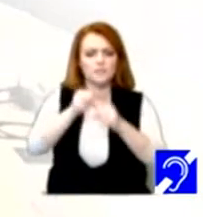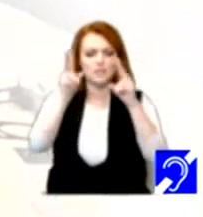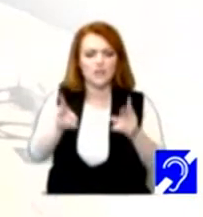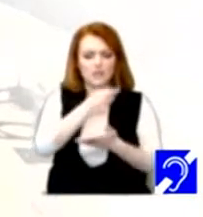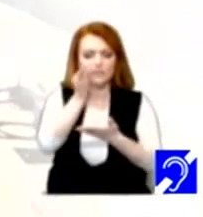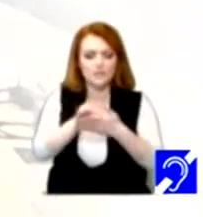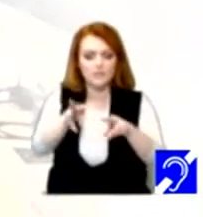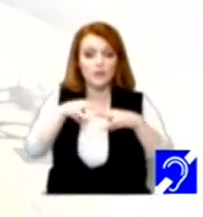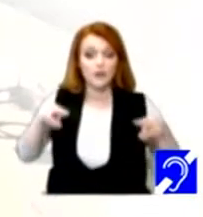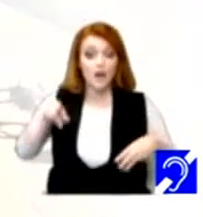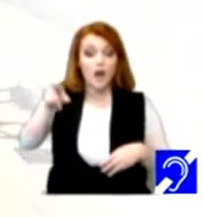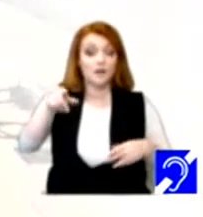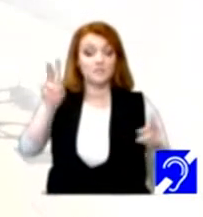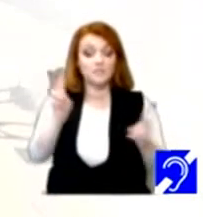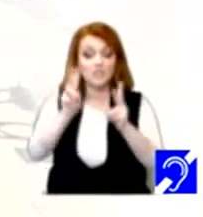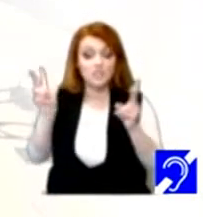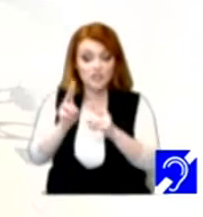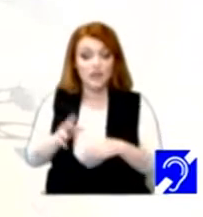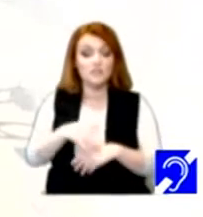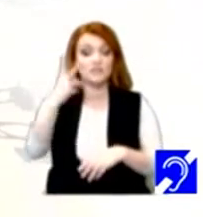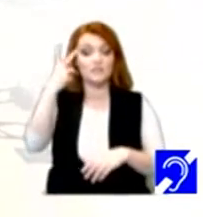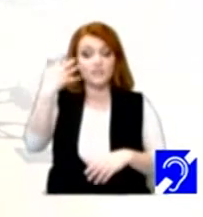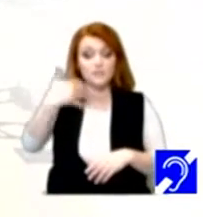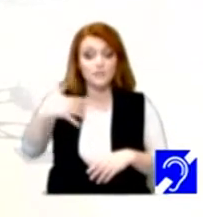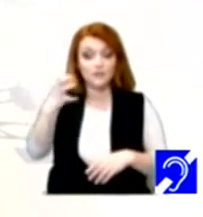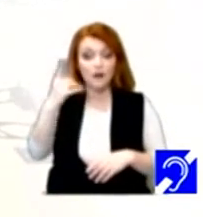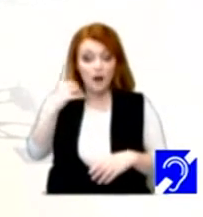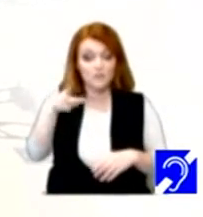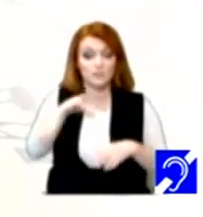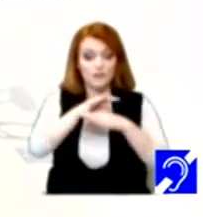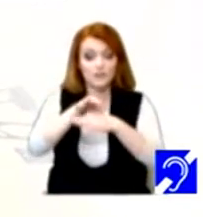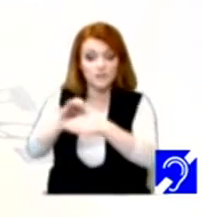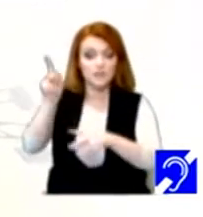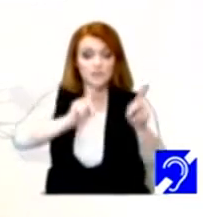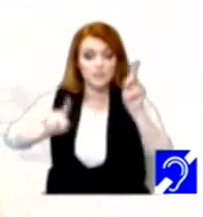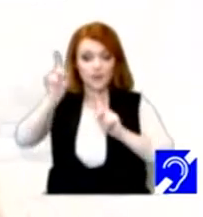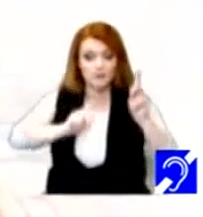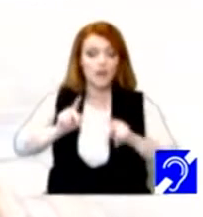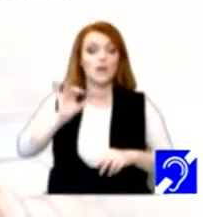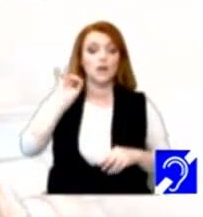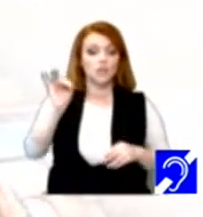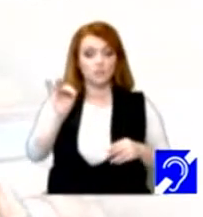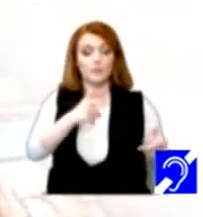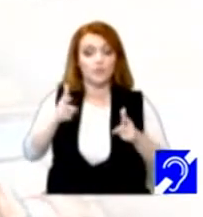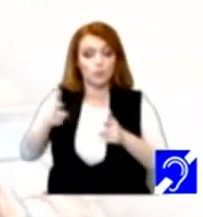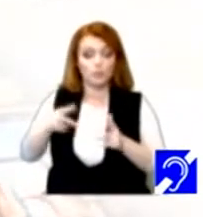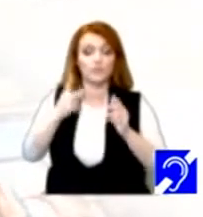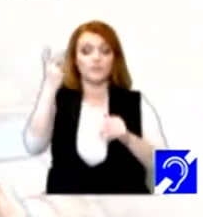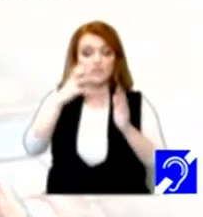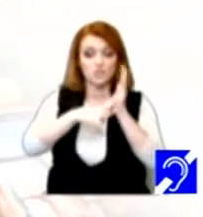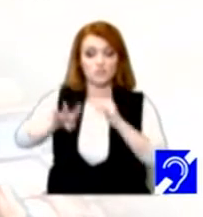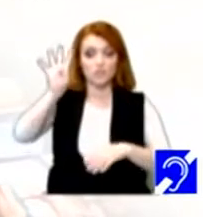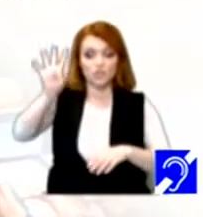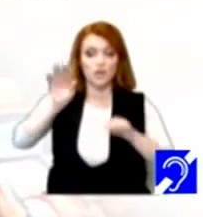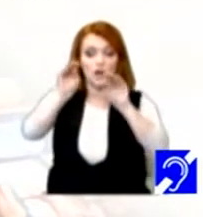s-au întrunit de aproape 250 de ori și au prezentat 274 de rapoarte, 47 de